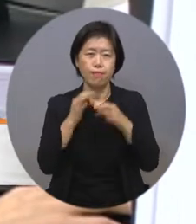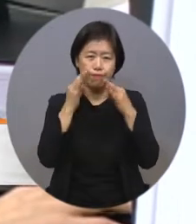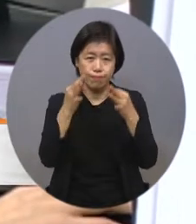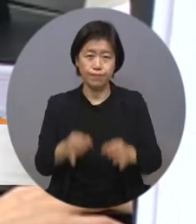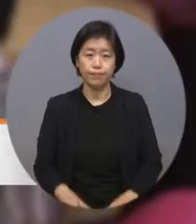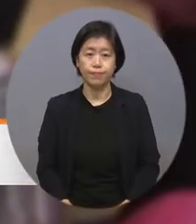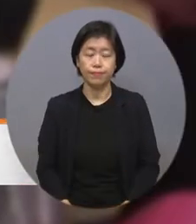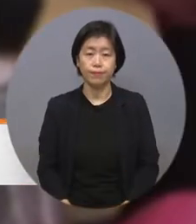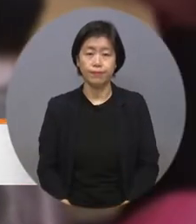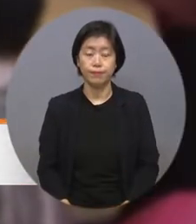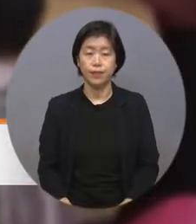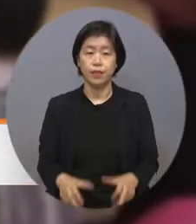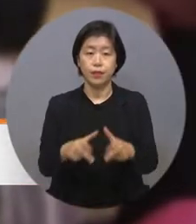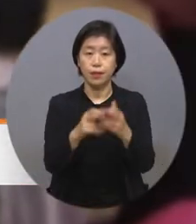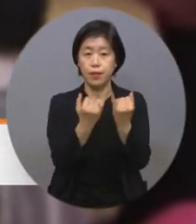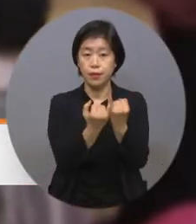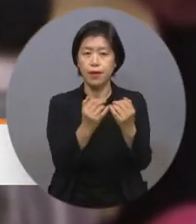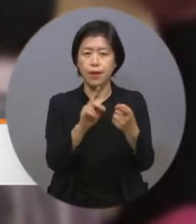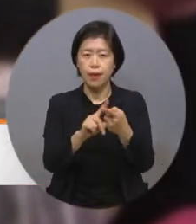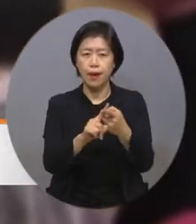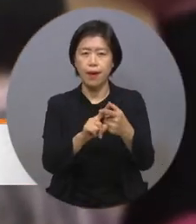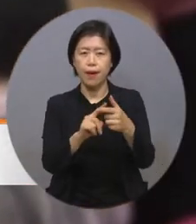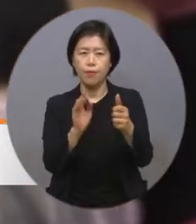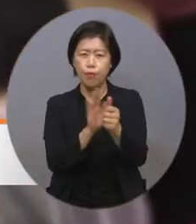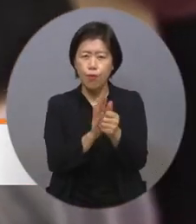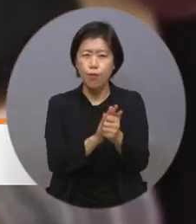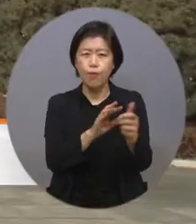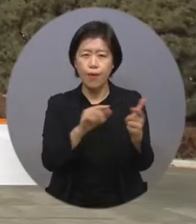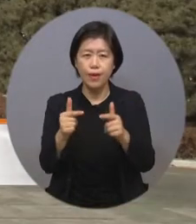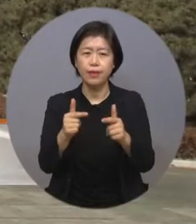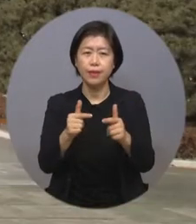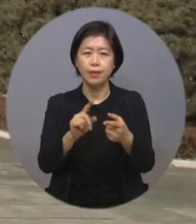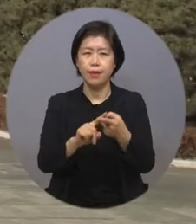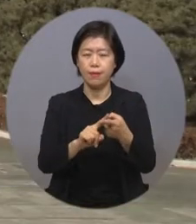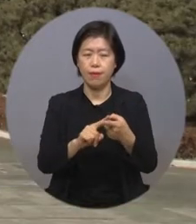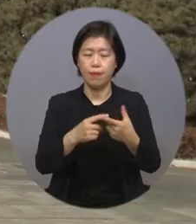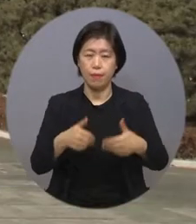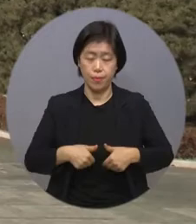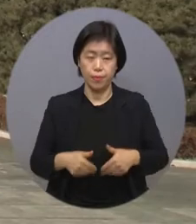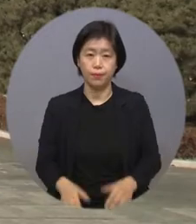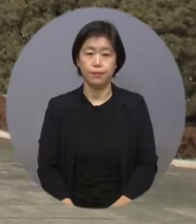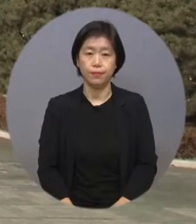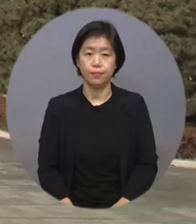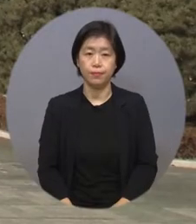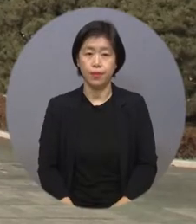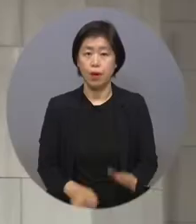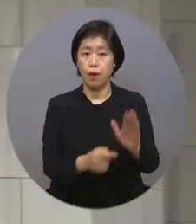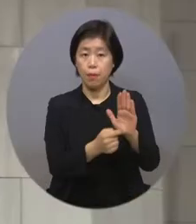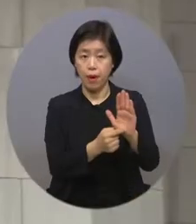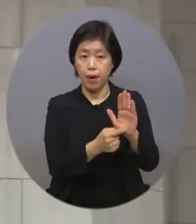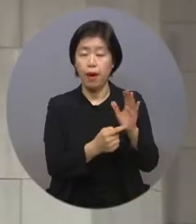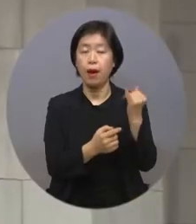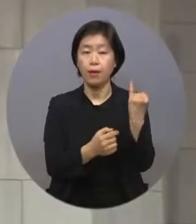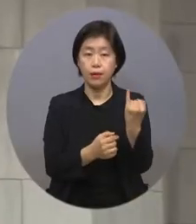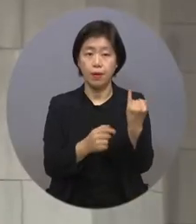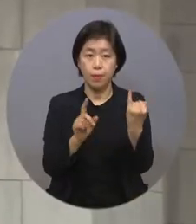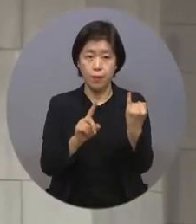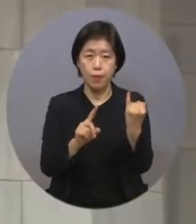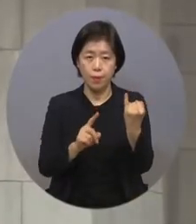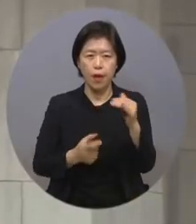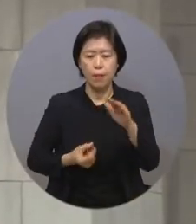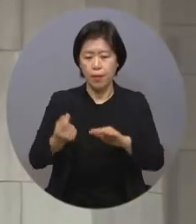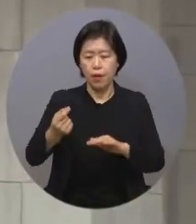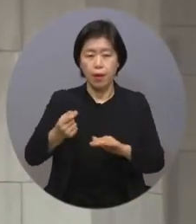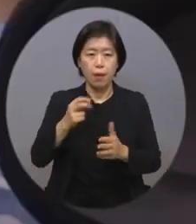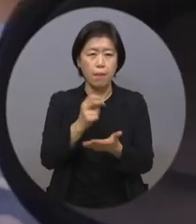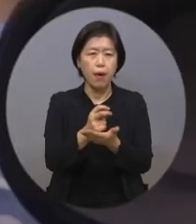대한 포괄적인 지원 체계를 구축한다는 취지입니다. 대표 발의에 나선 최혜영 의원은 조속한 법안 통과를